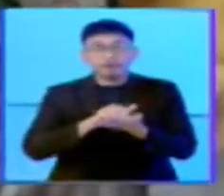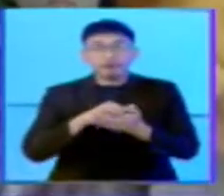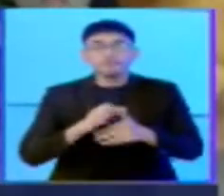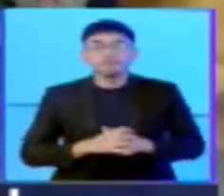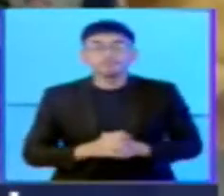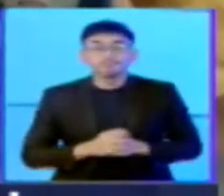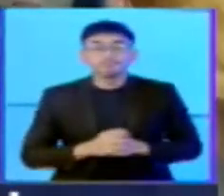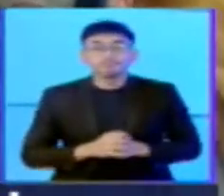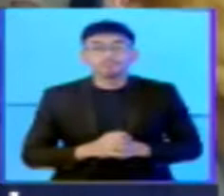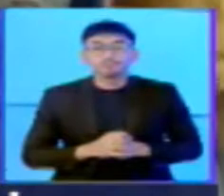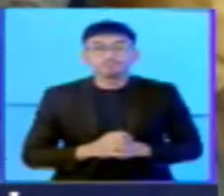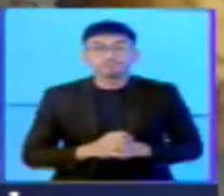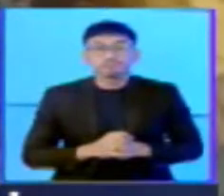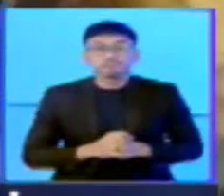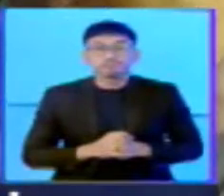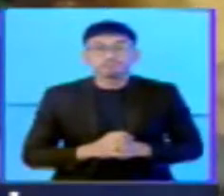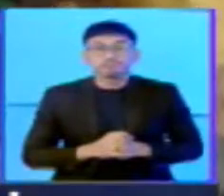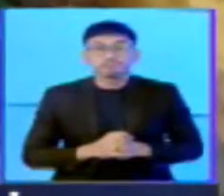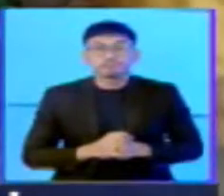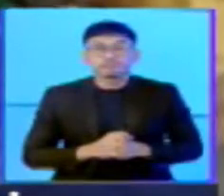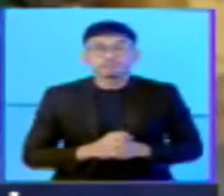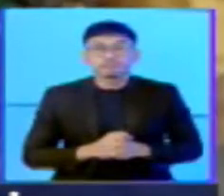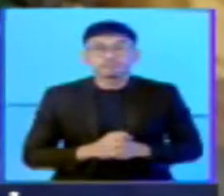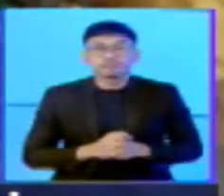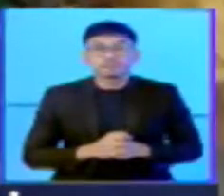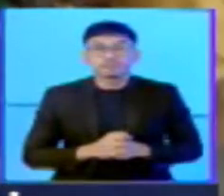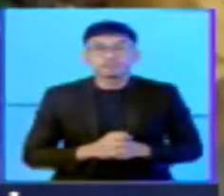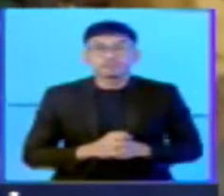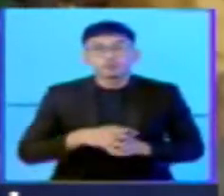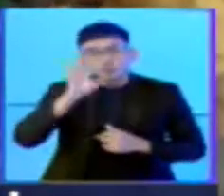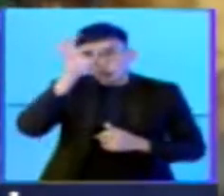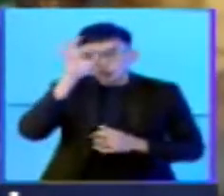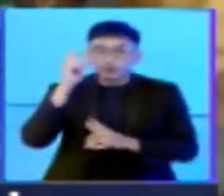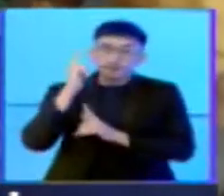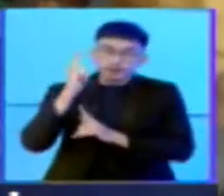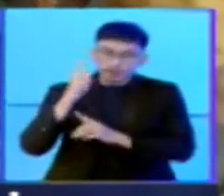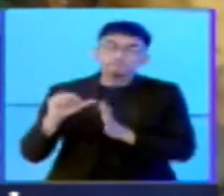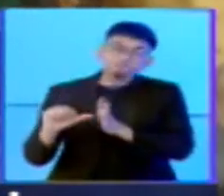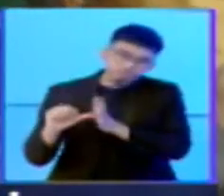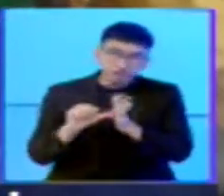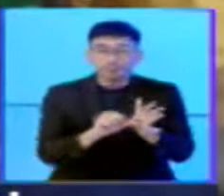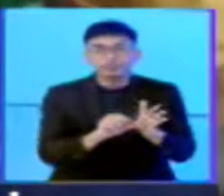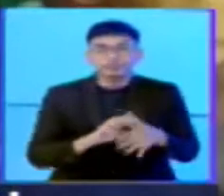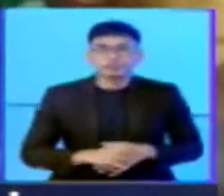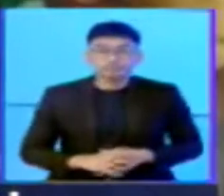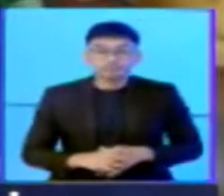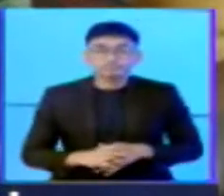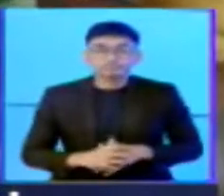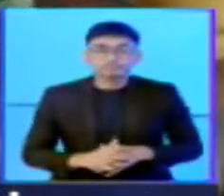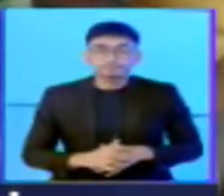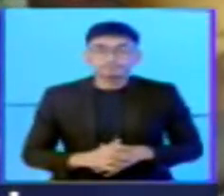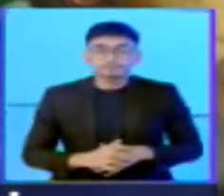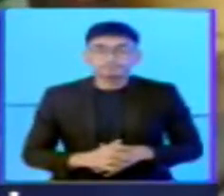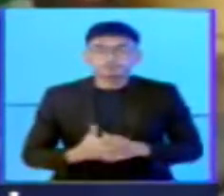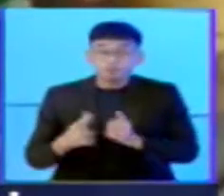Ini merupakan bentuk kepedulian dari kita, dari Polri dan dari TNI, ikut prihatin. Semoga bantuan kita ini